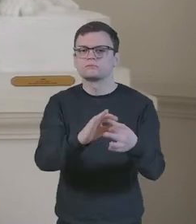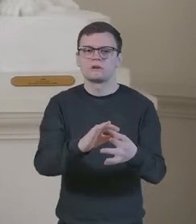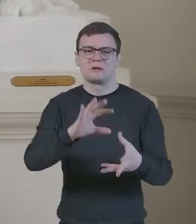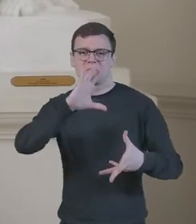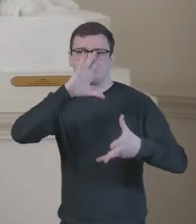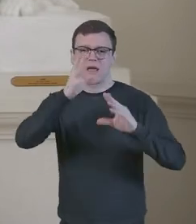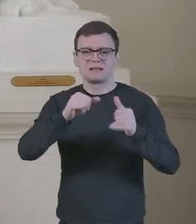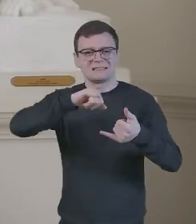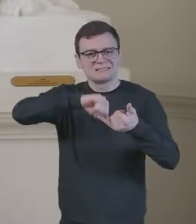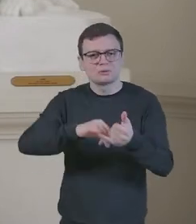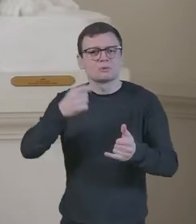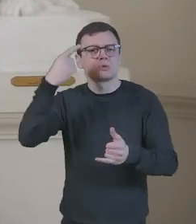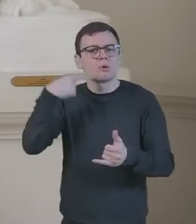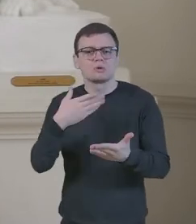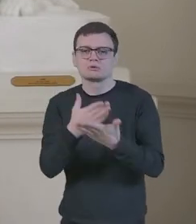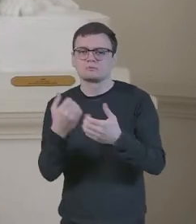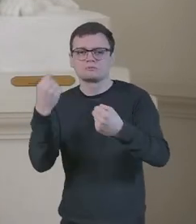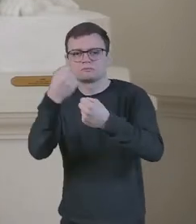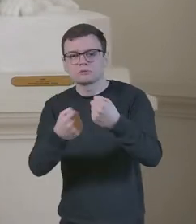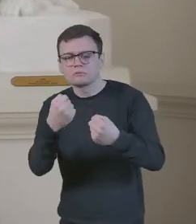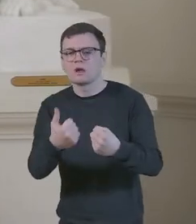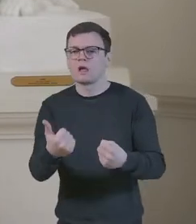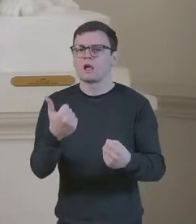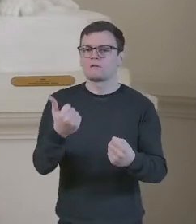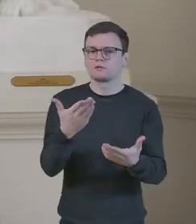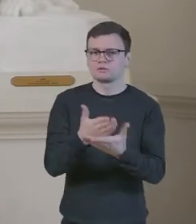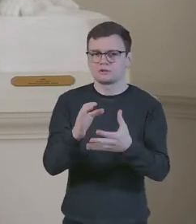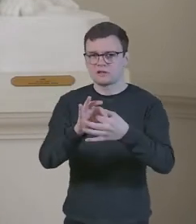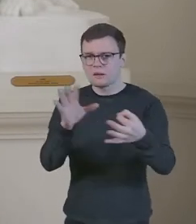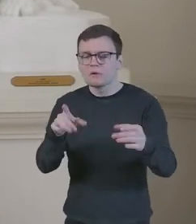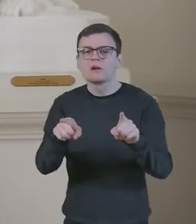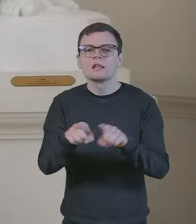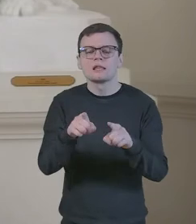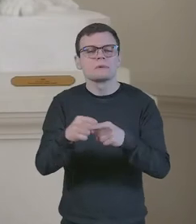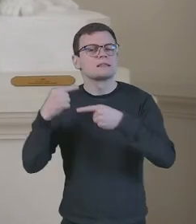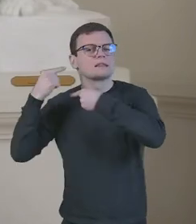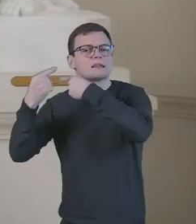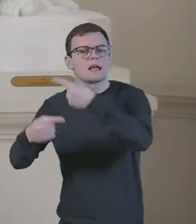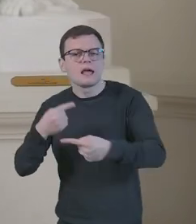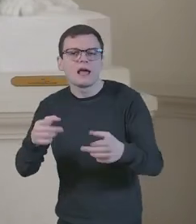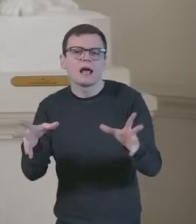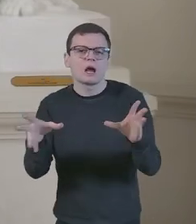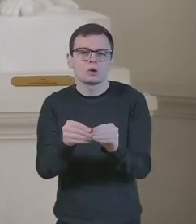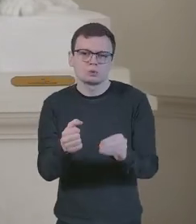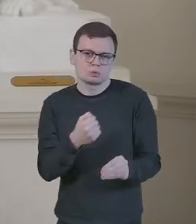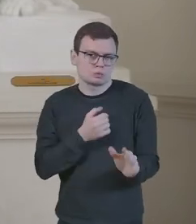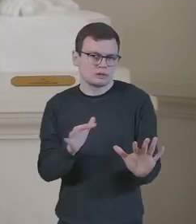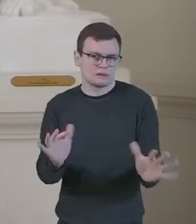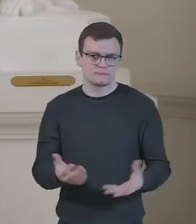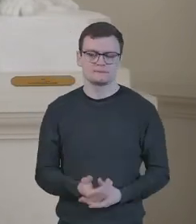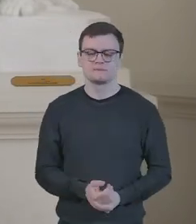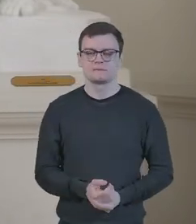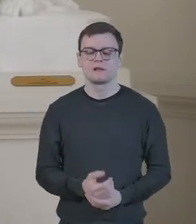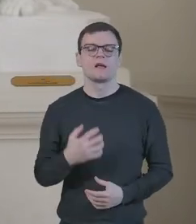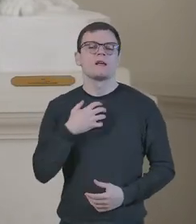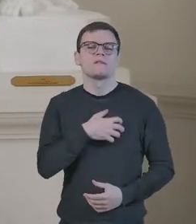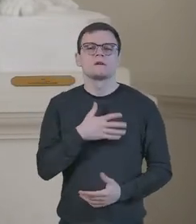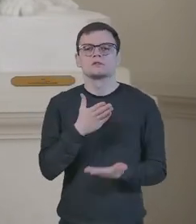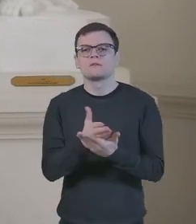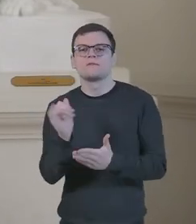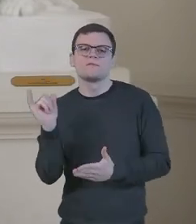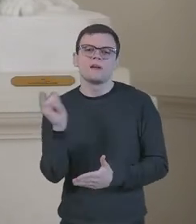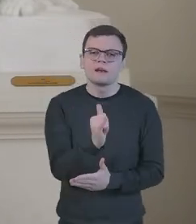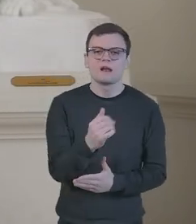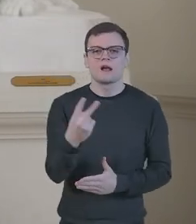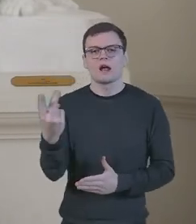daug dalykų, tiek istoriniai dalykai, tai yra siekis nepriklausomybės, taip pat ir kiti aspektai. Bet svarbiausia, kad mūsų sieja